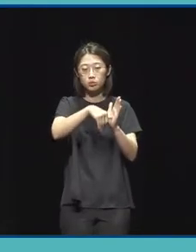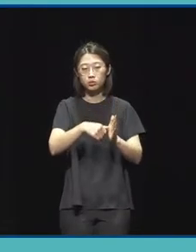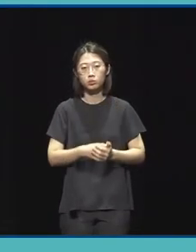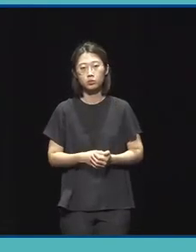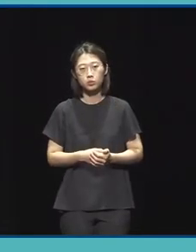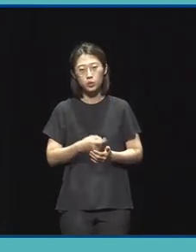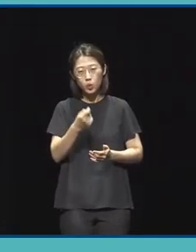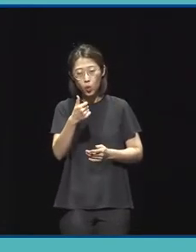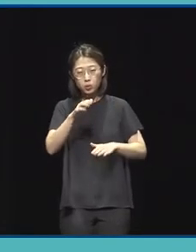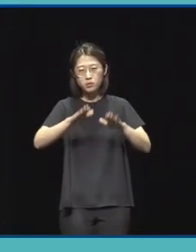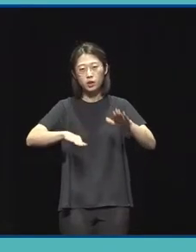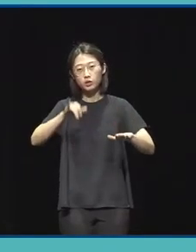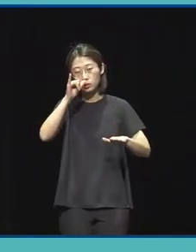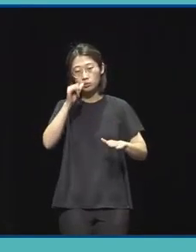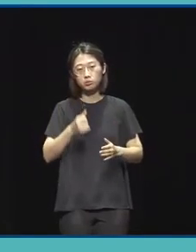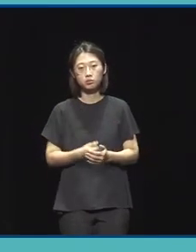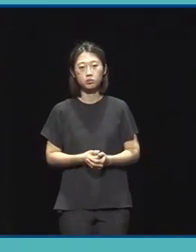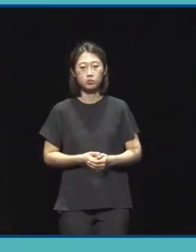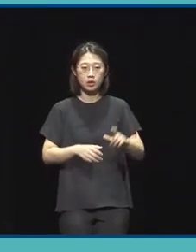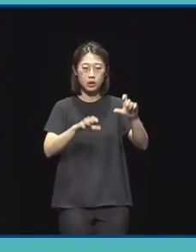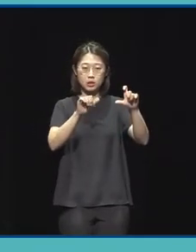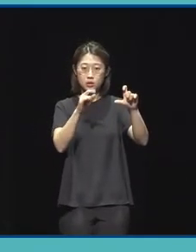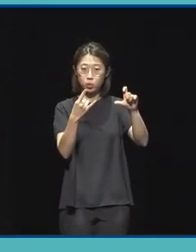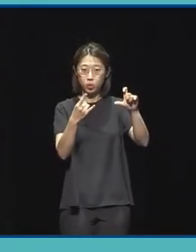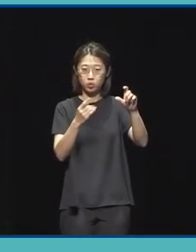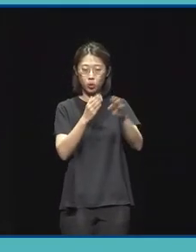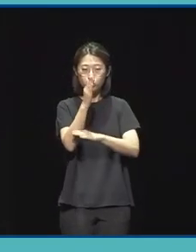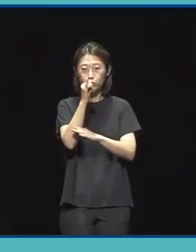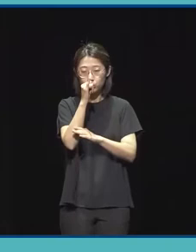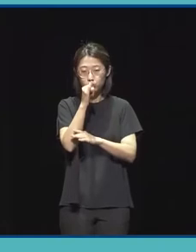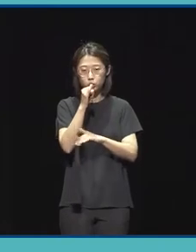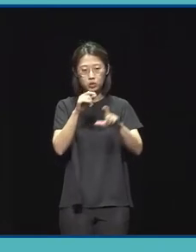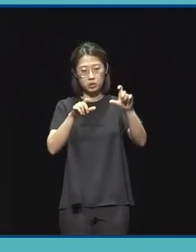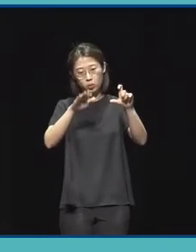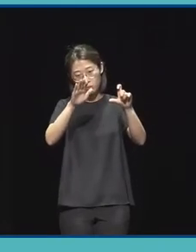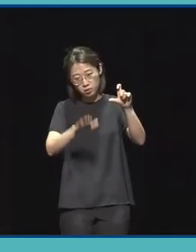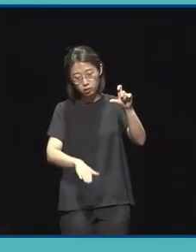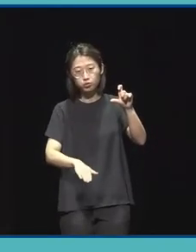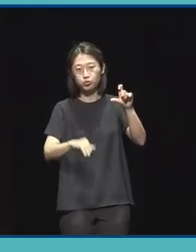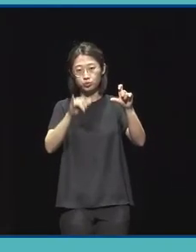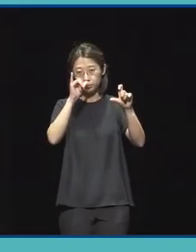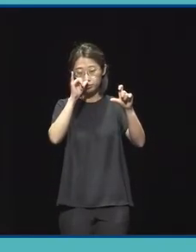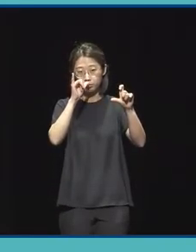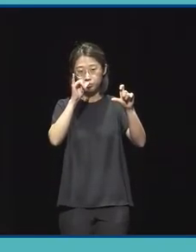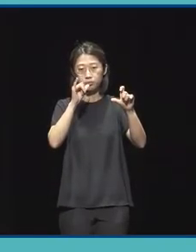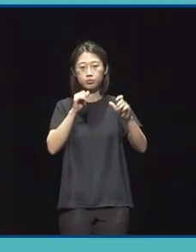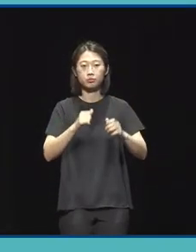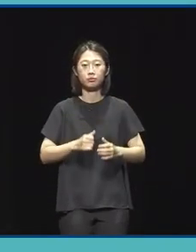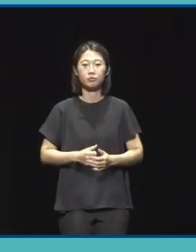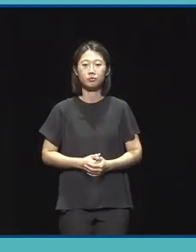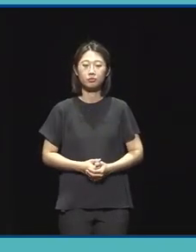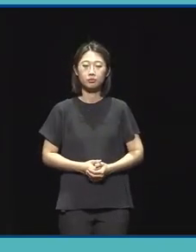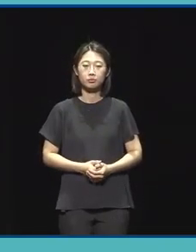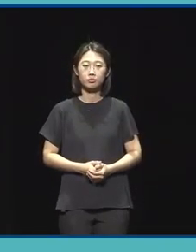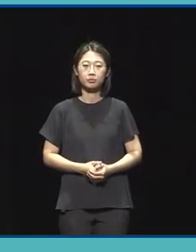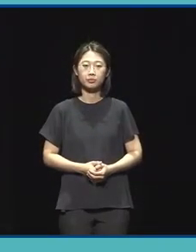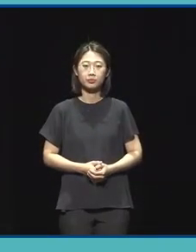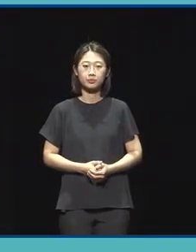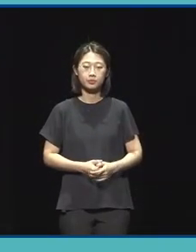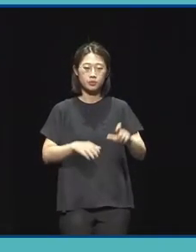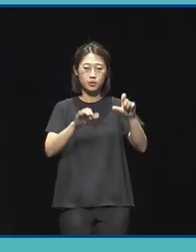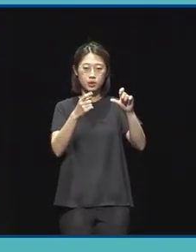여러가지 조금 편차가 있을 수 있습니다 그래서 15회를 초과를 할 수도 있고 또 15회에 미치지 못하는 경우도 발생이 될 수 있을 것 같은데요